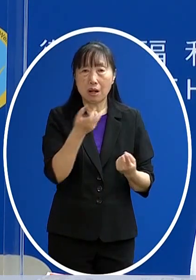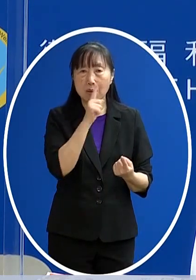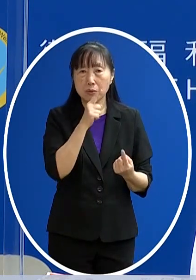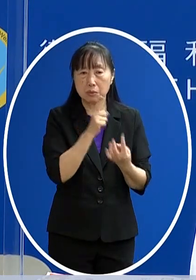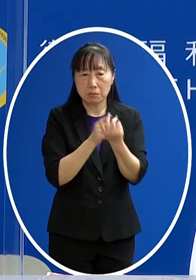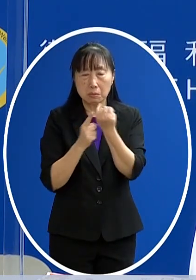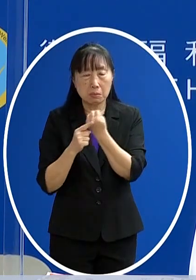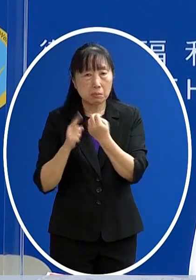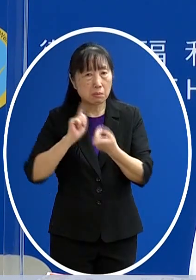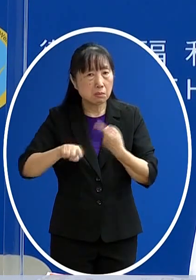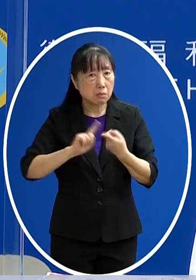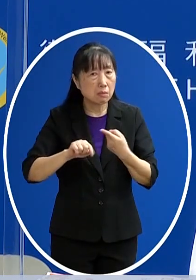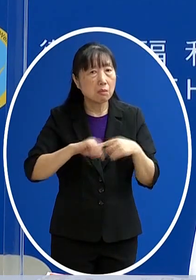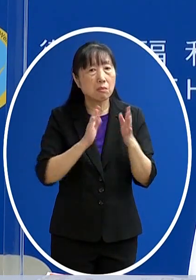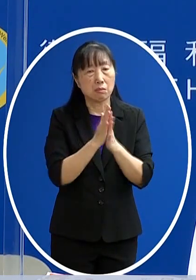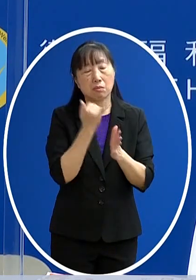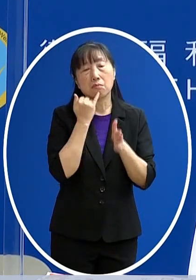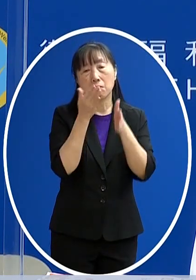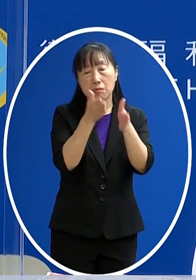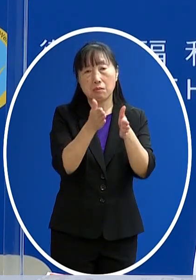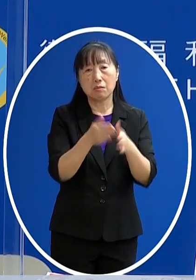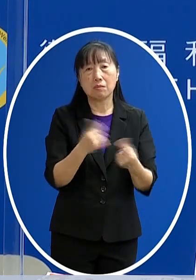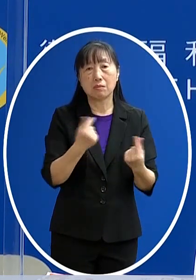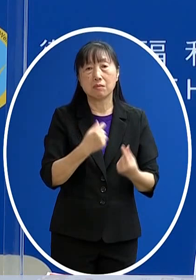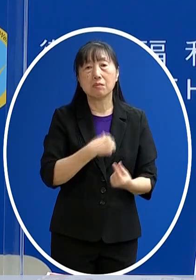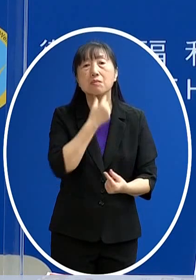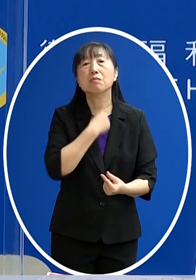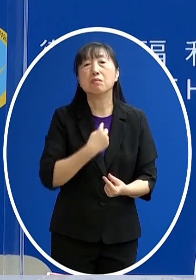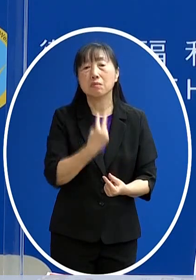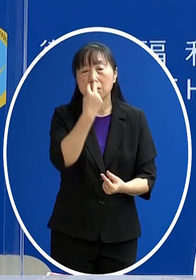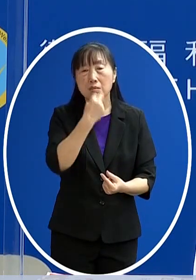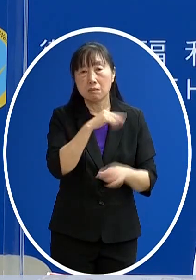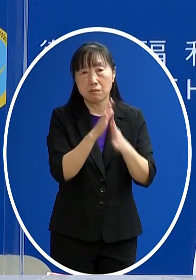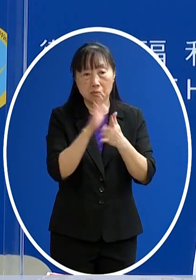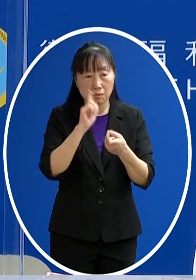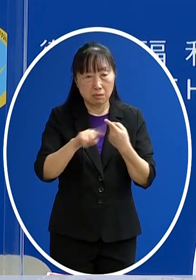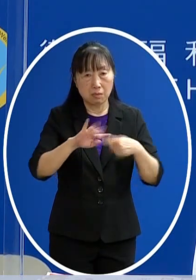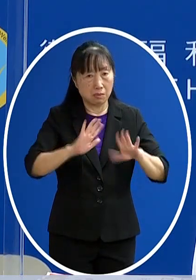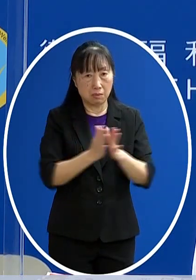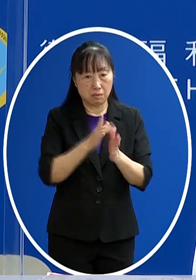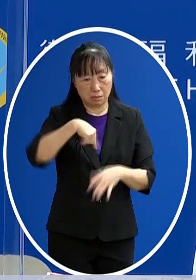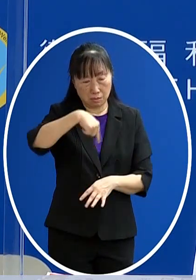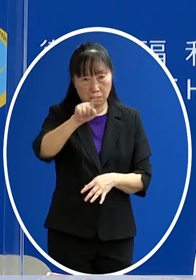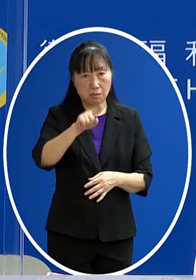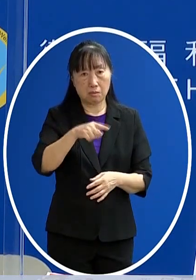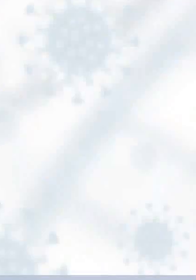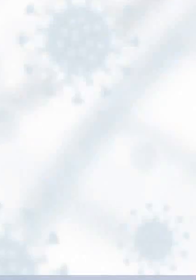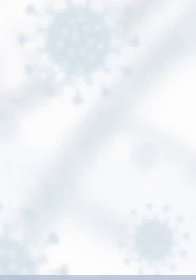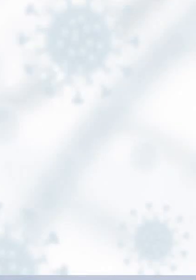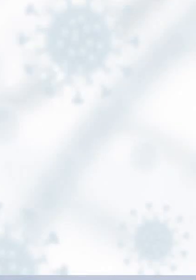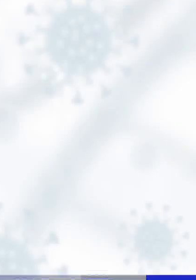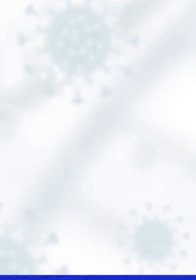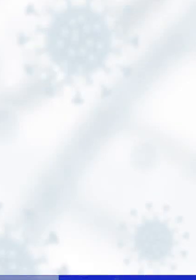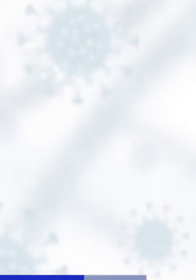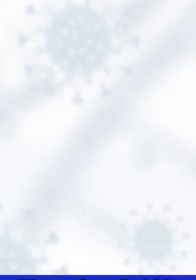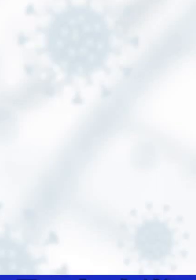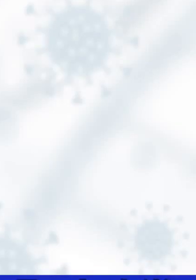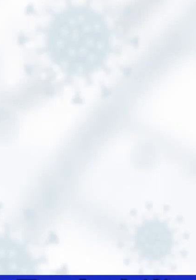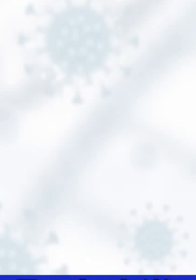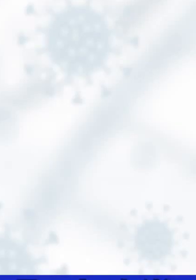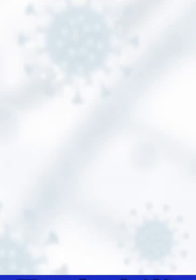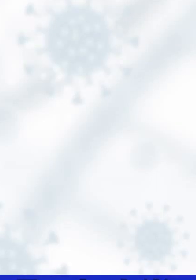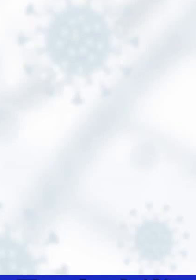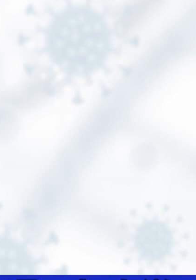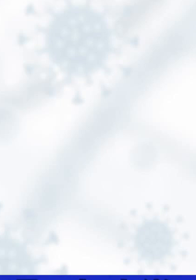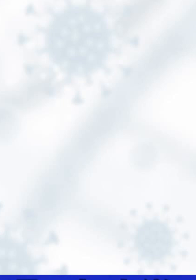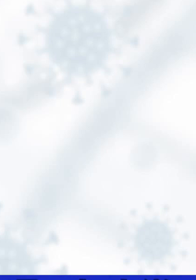的呼吸道症状表现的民众哈，还是应该尽快的就出来做筛检。 指挥中心参考英国和